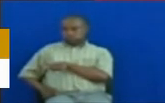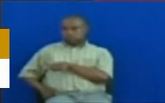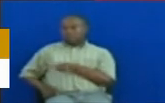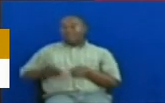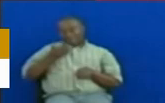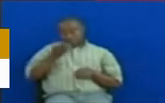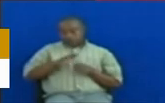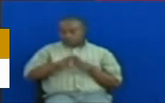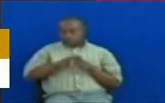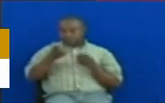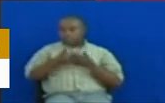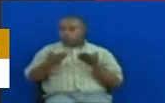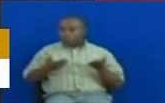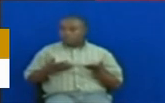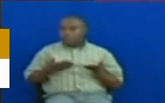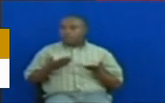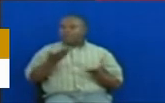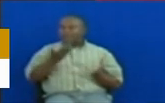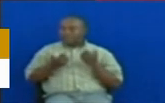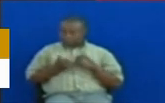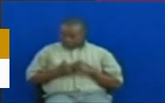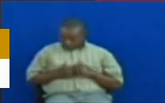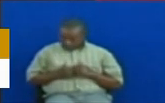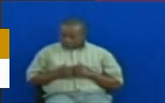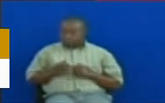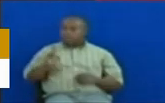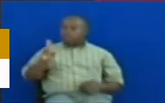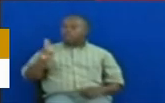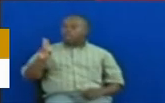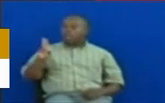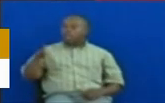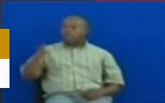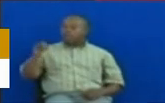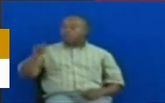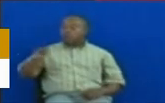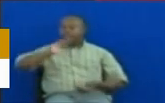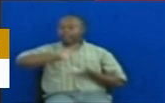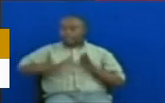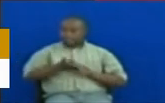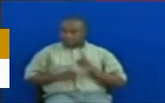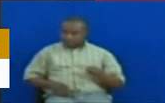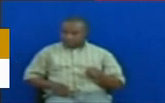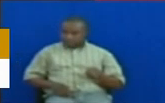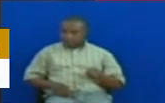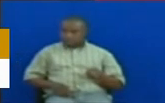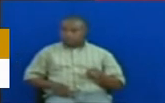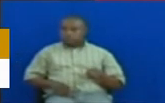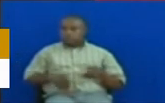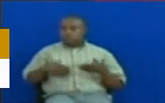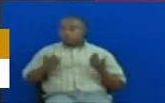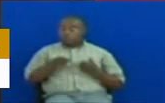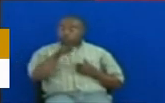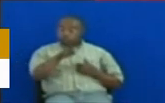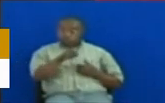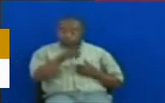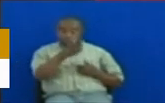lugha ambayo anasema upon agreement or upon something, then huyu consultation or something, then huyu director